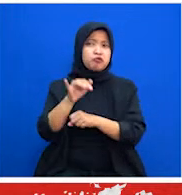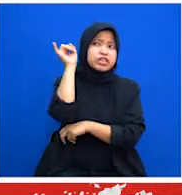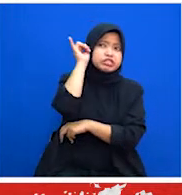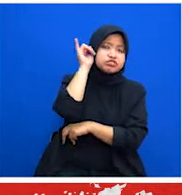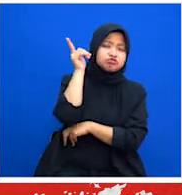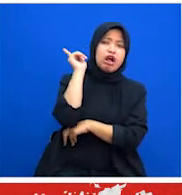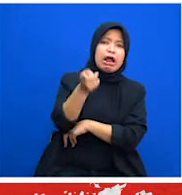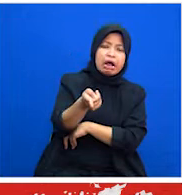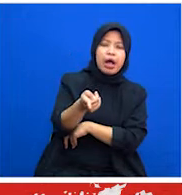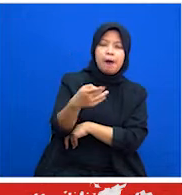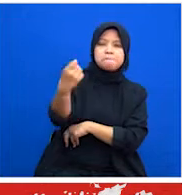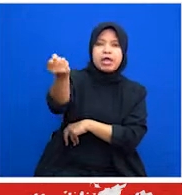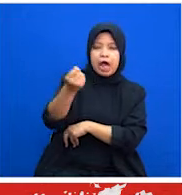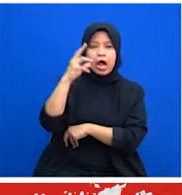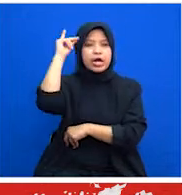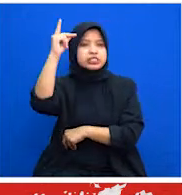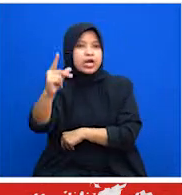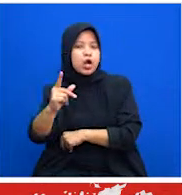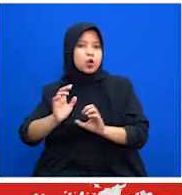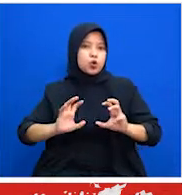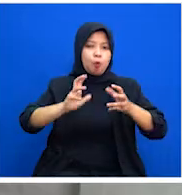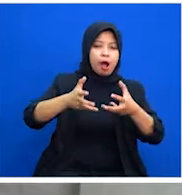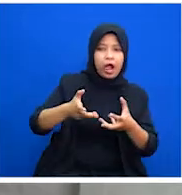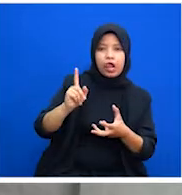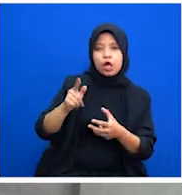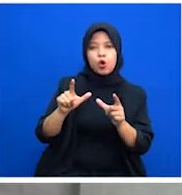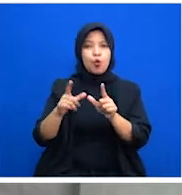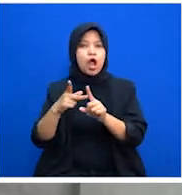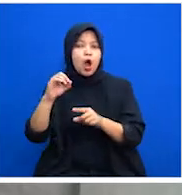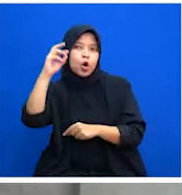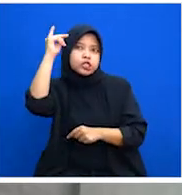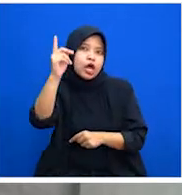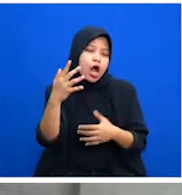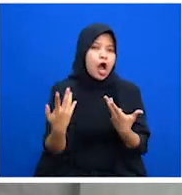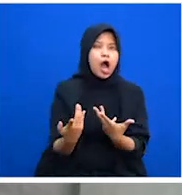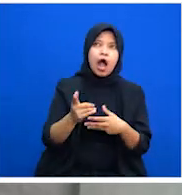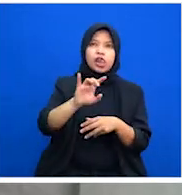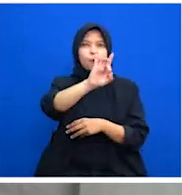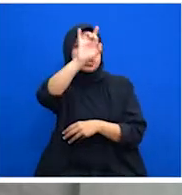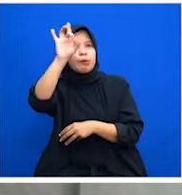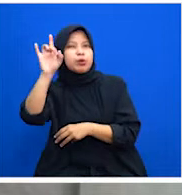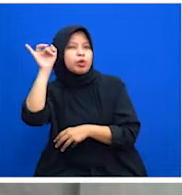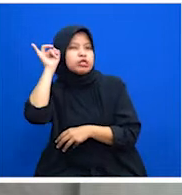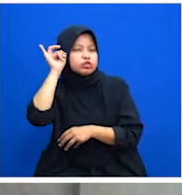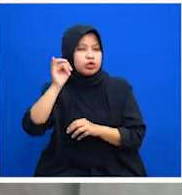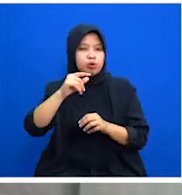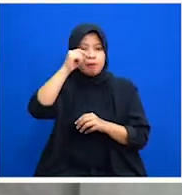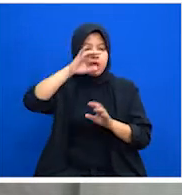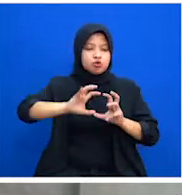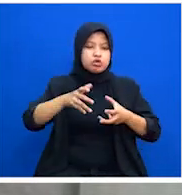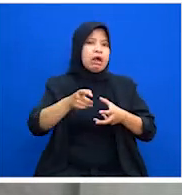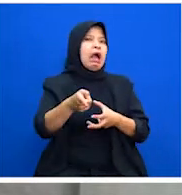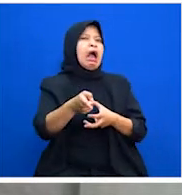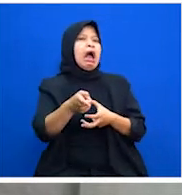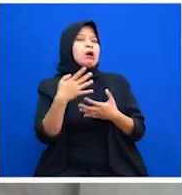itu adalah bagian dari rencana elite Global kek Who lah kemudian juga Bank Dunia lah